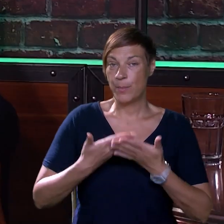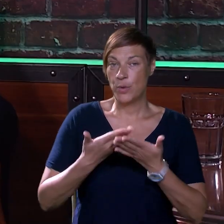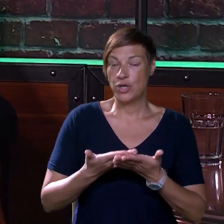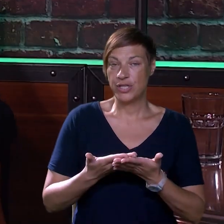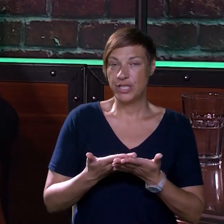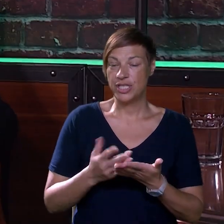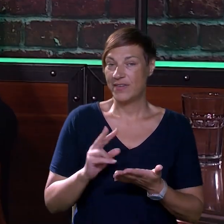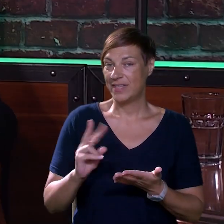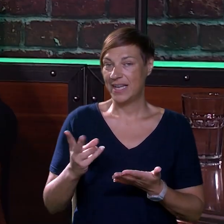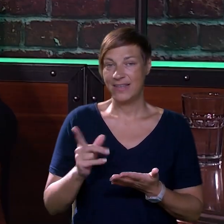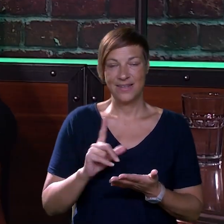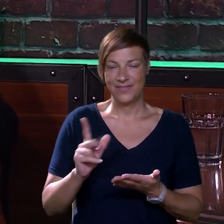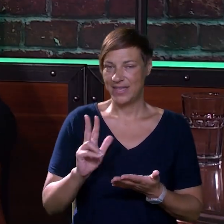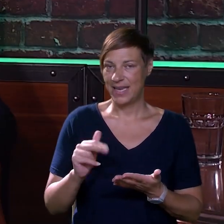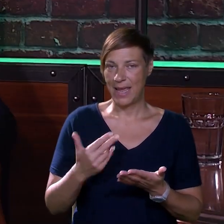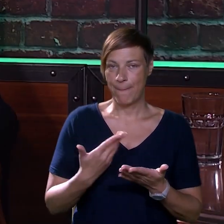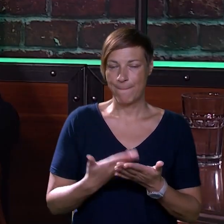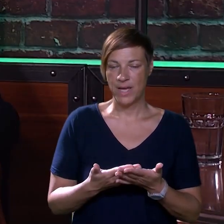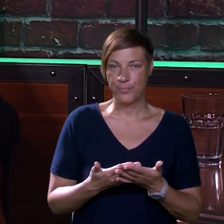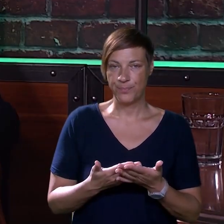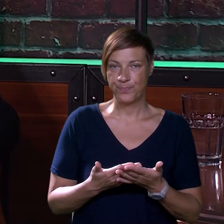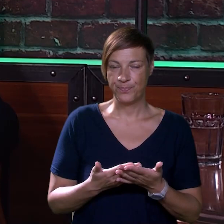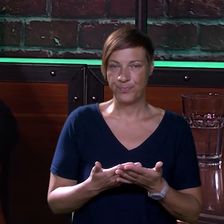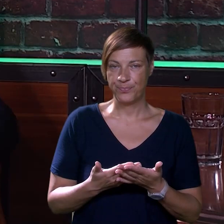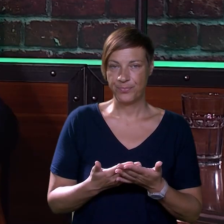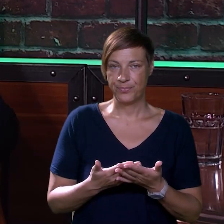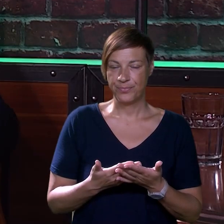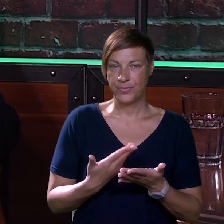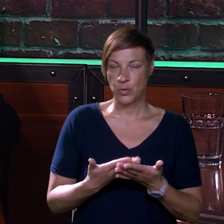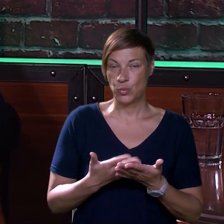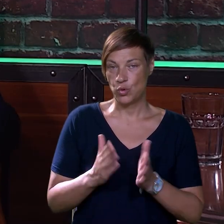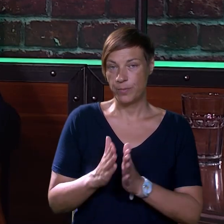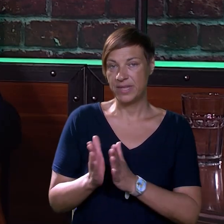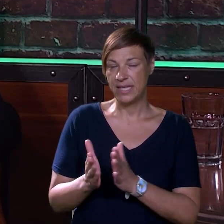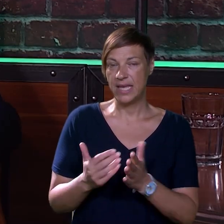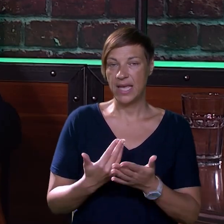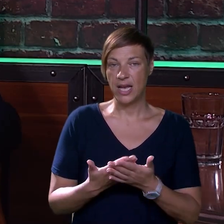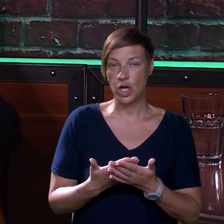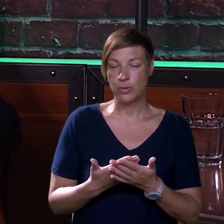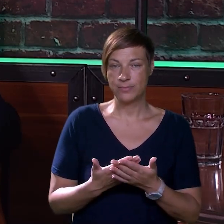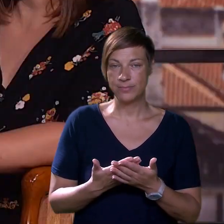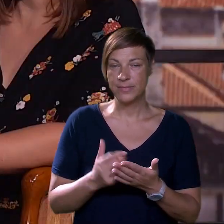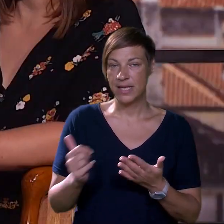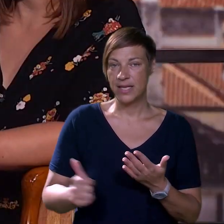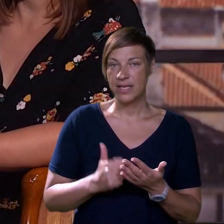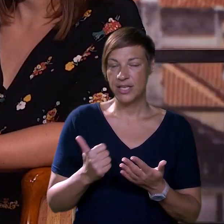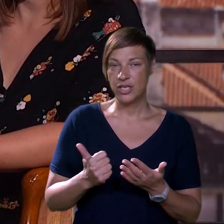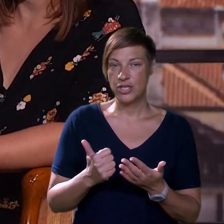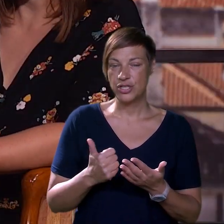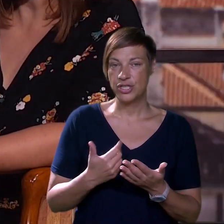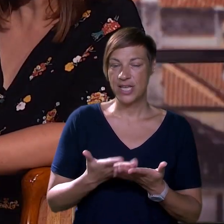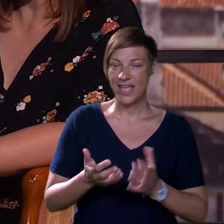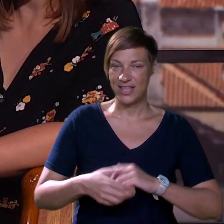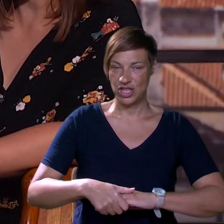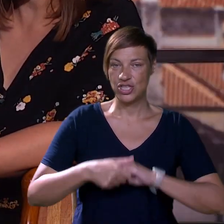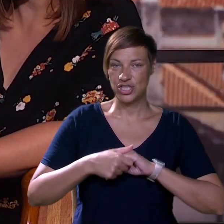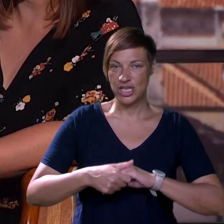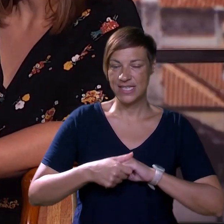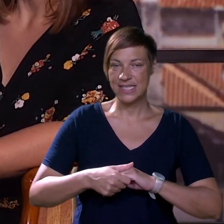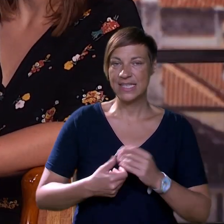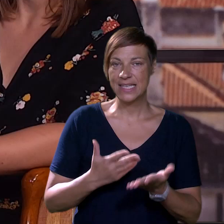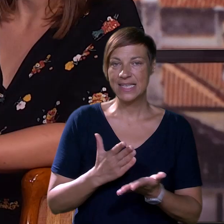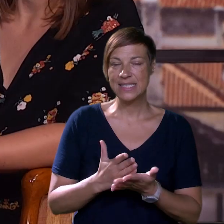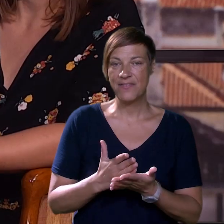jer alternative nema tom segmentu. Još jednom čestitke